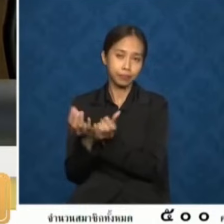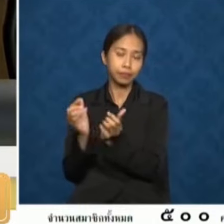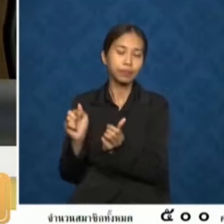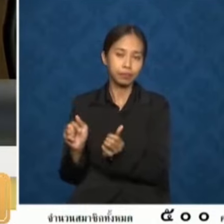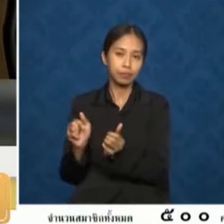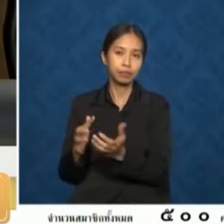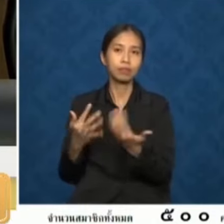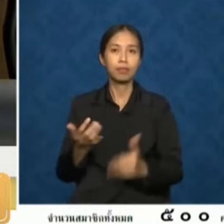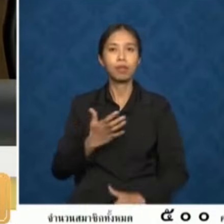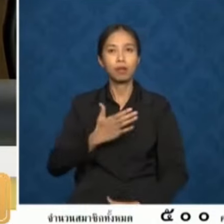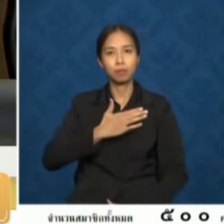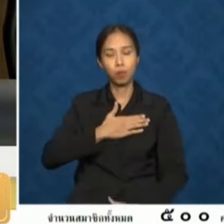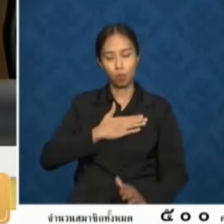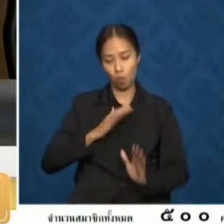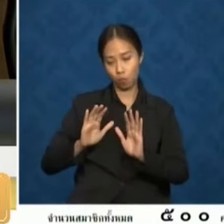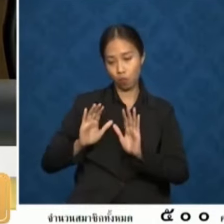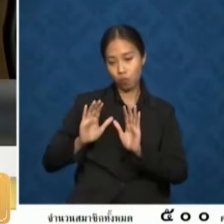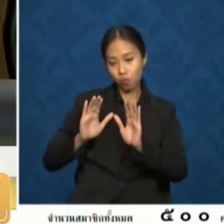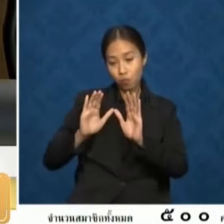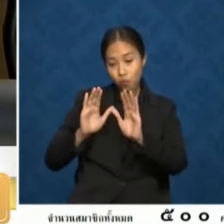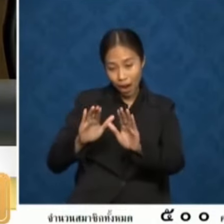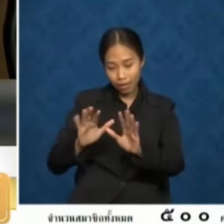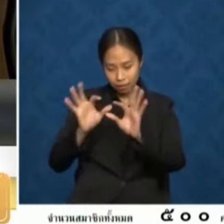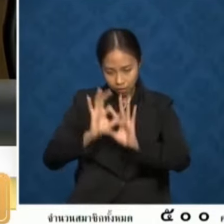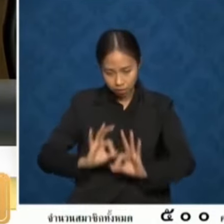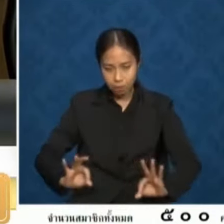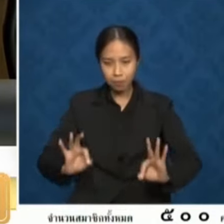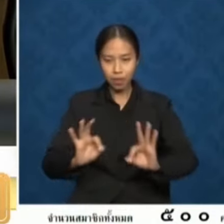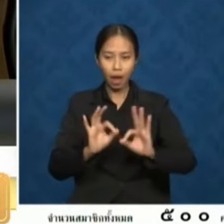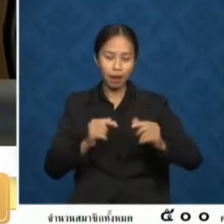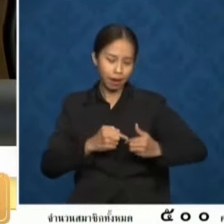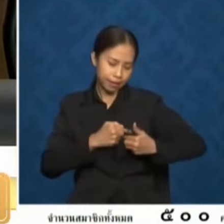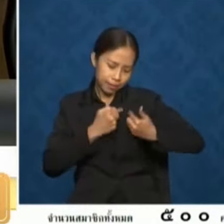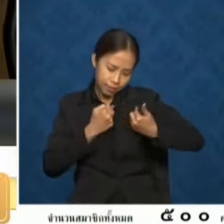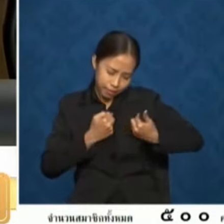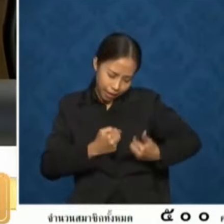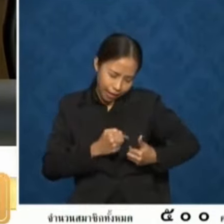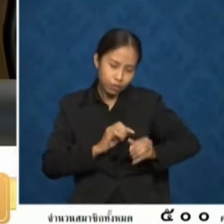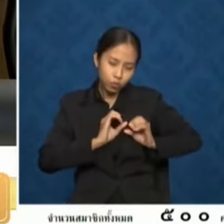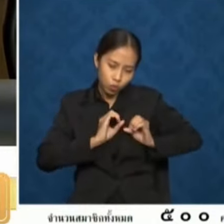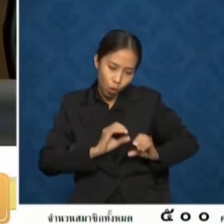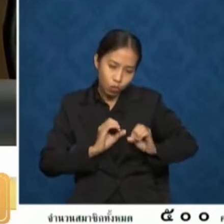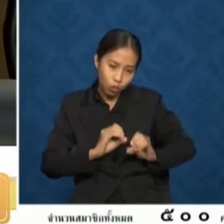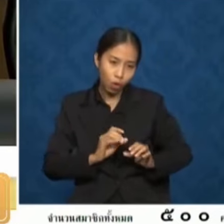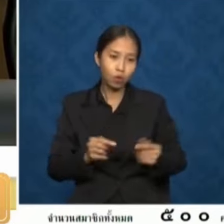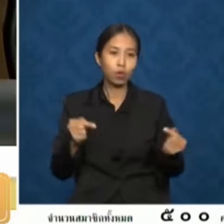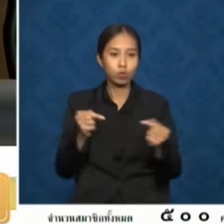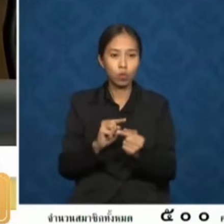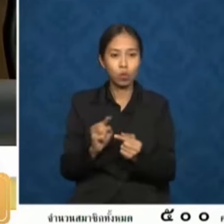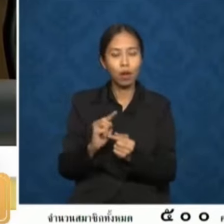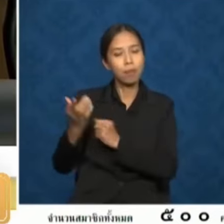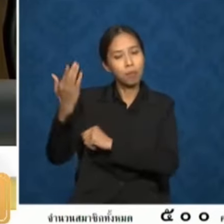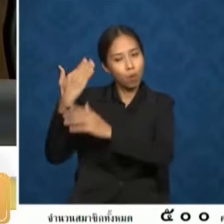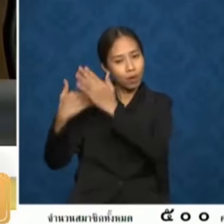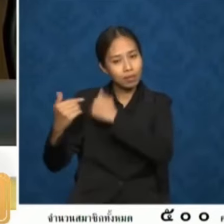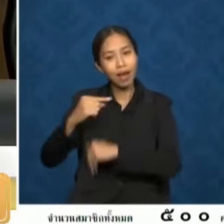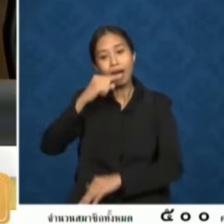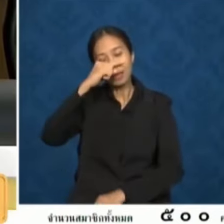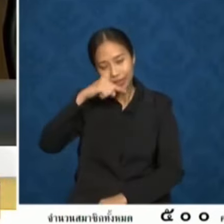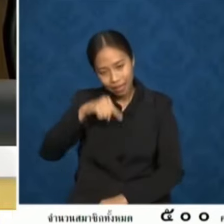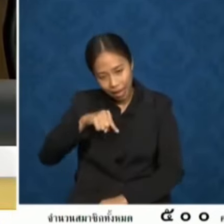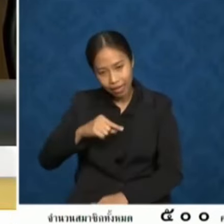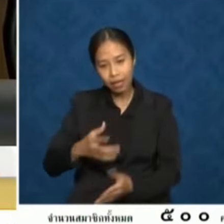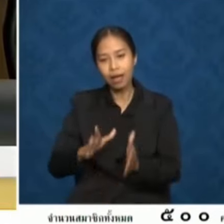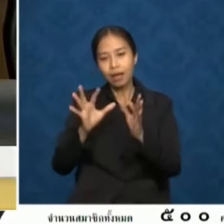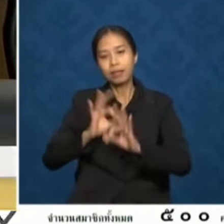ฉะนั้นผมฝากจริงๆครับเรื่องสร้างจิตสำนึกเรื่องหน้าที่พลเมืองต้องกลับมาเรื่องประวัติศาสตร์ชาติไทยต้องกลับม